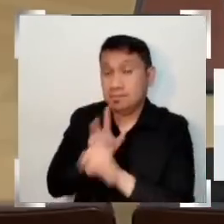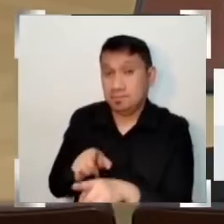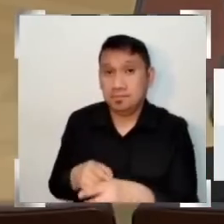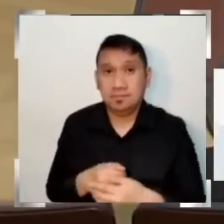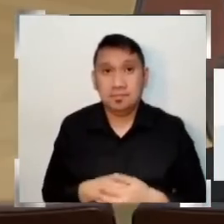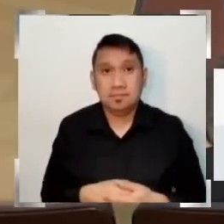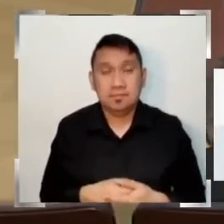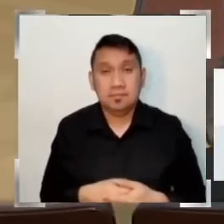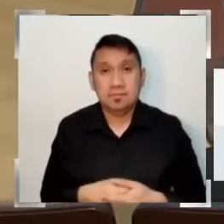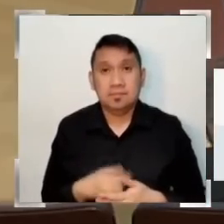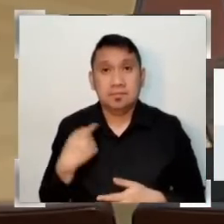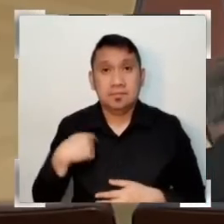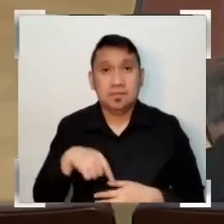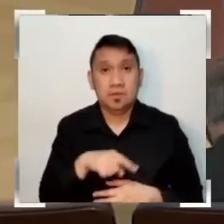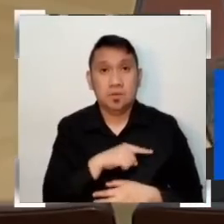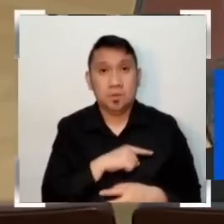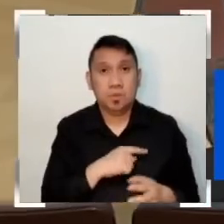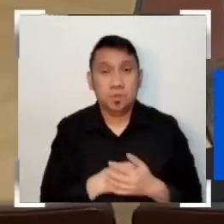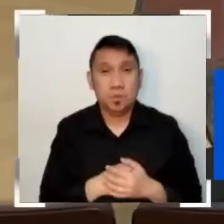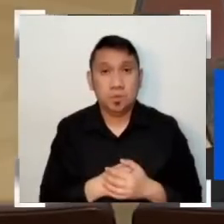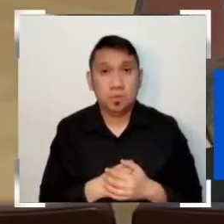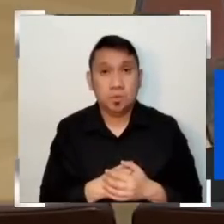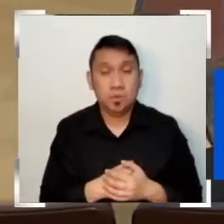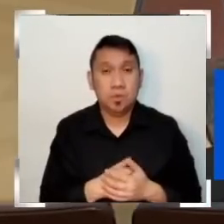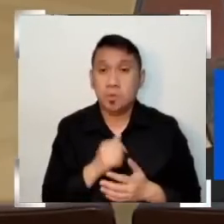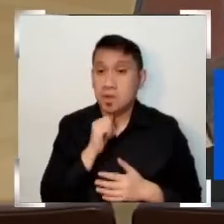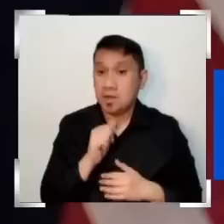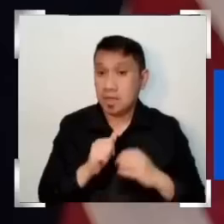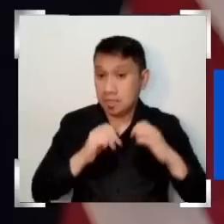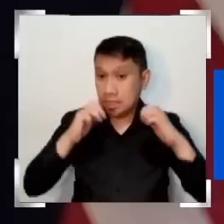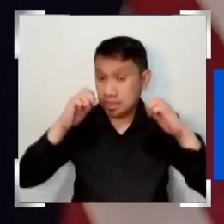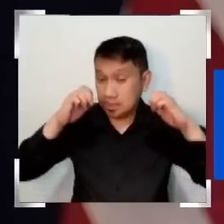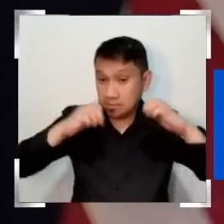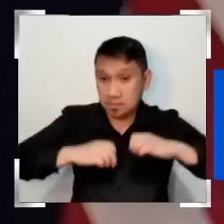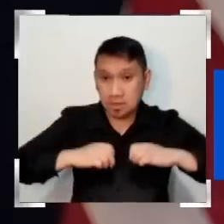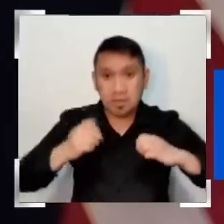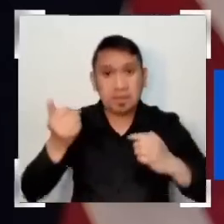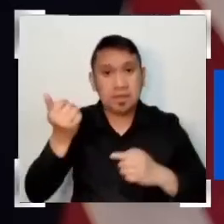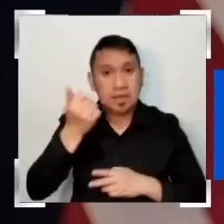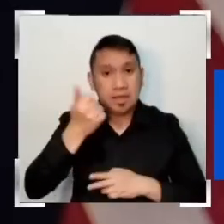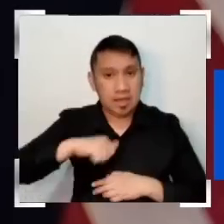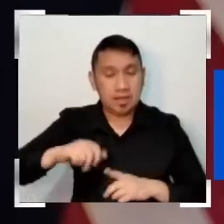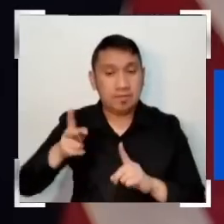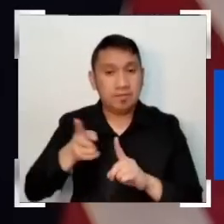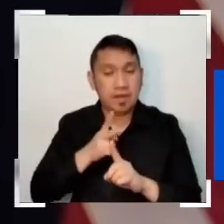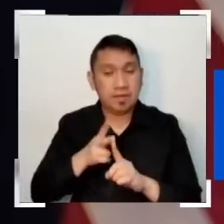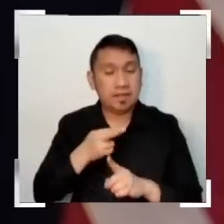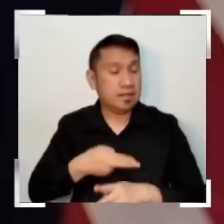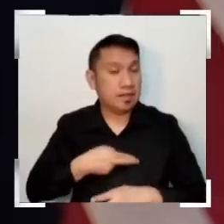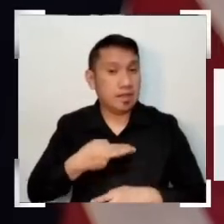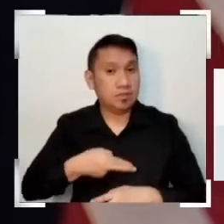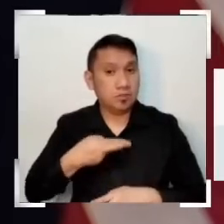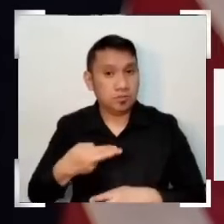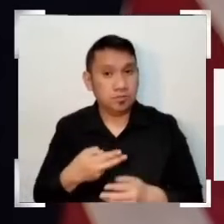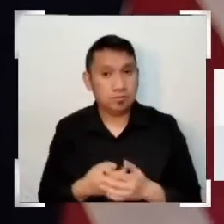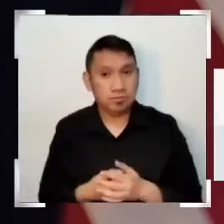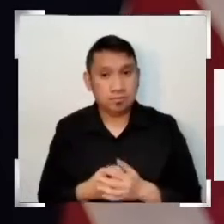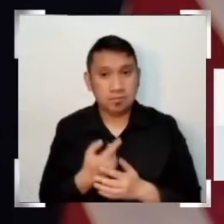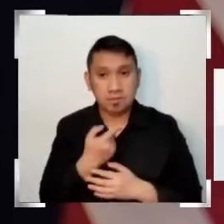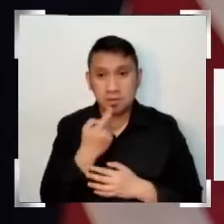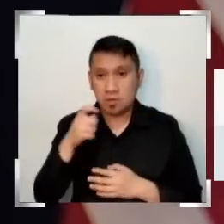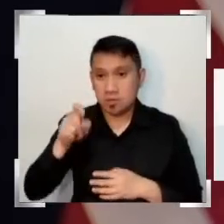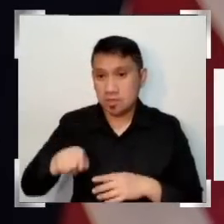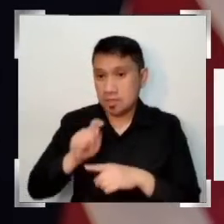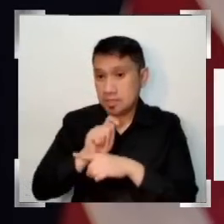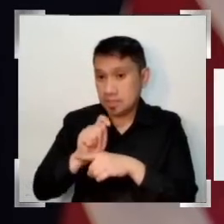Balikatan yearly and we don't expect any violent reaction considering that these exercises is intended for